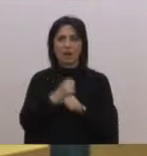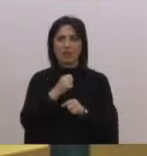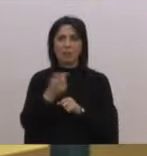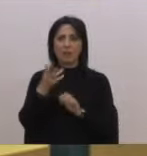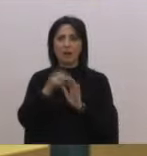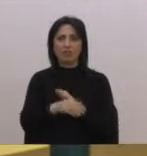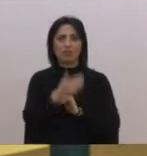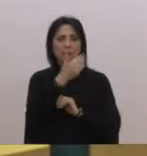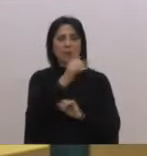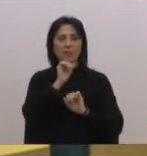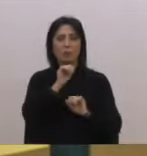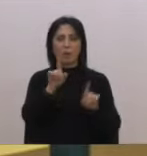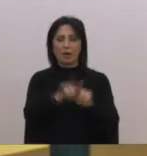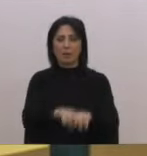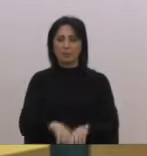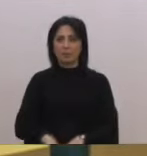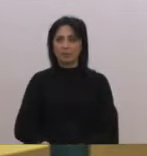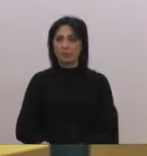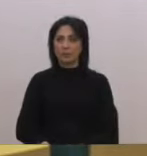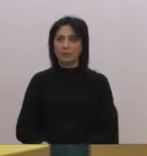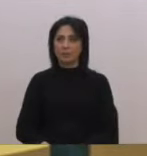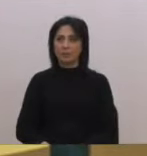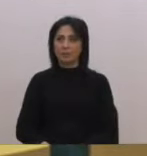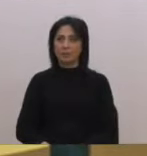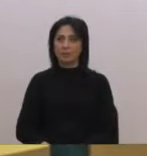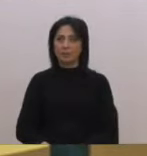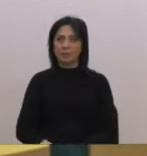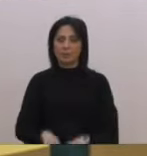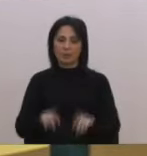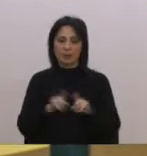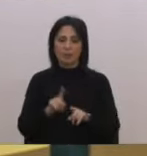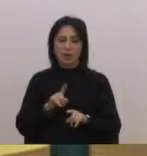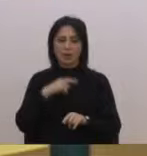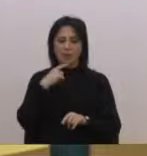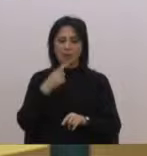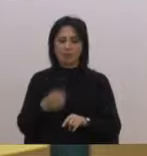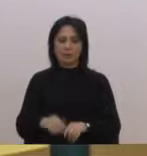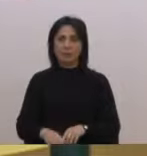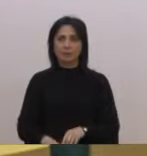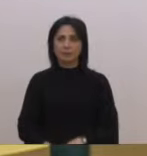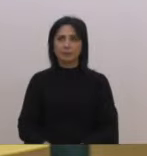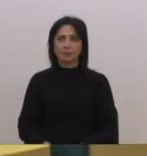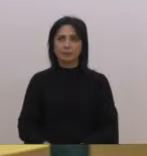machoris, matimon, crebs. Ac asetirea gata, cu es,